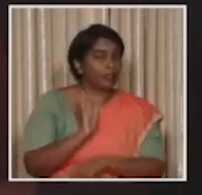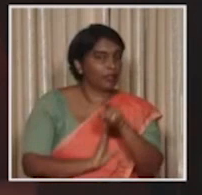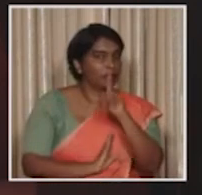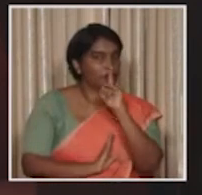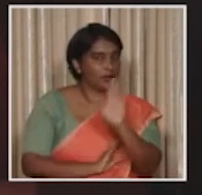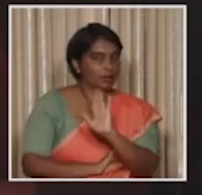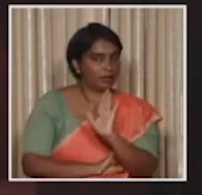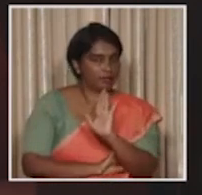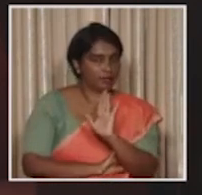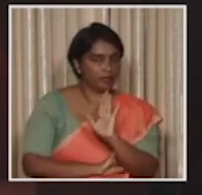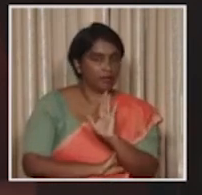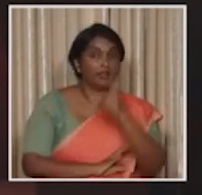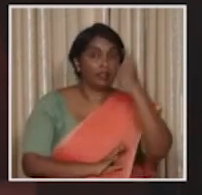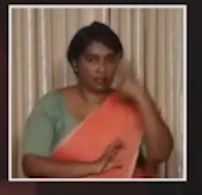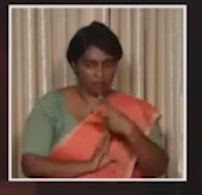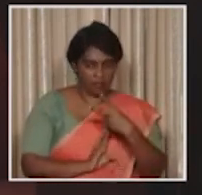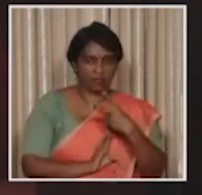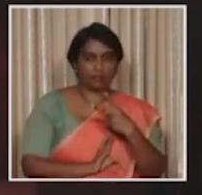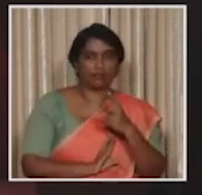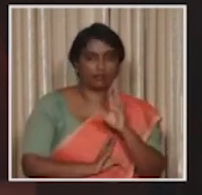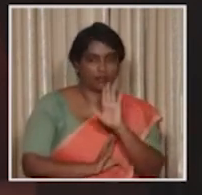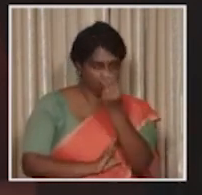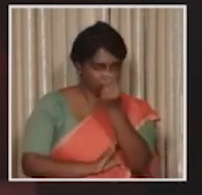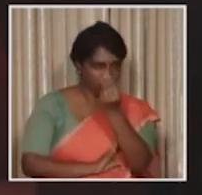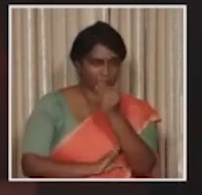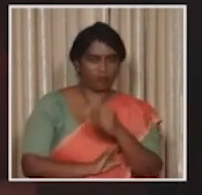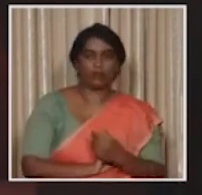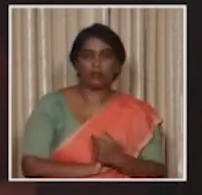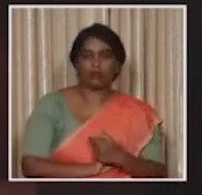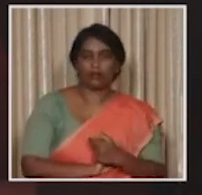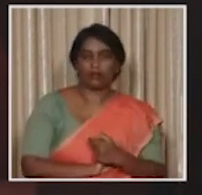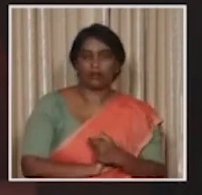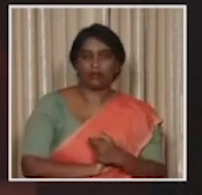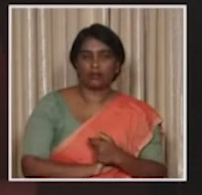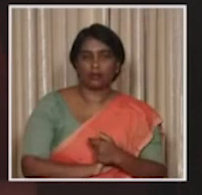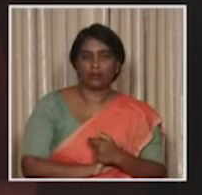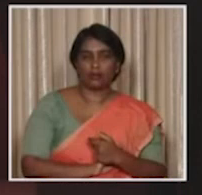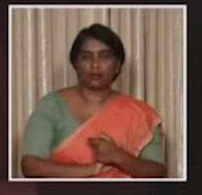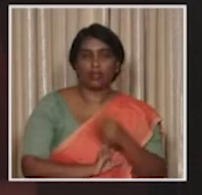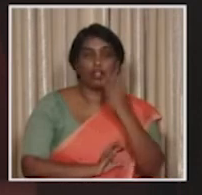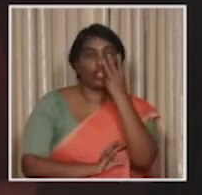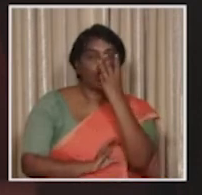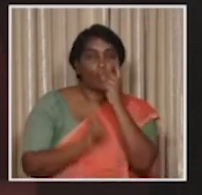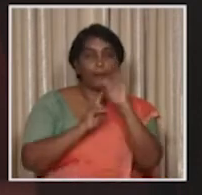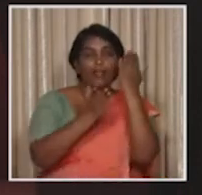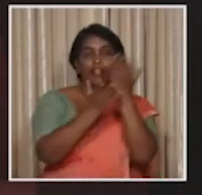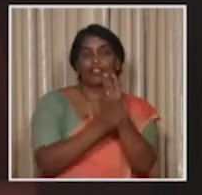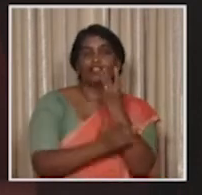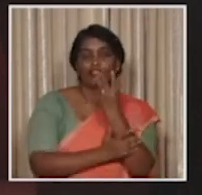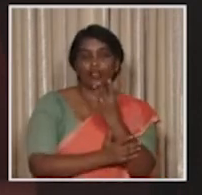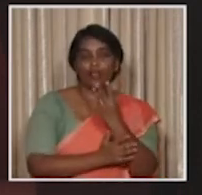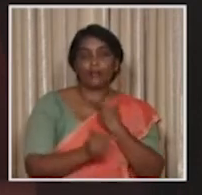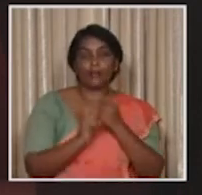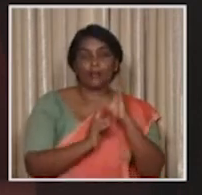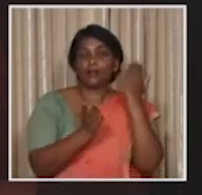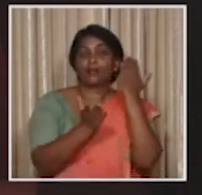එපා. දෙවෙනි කාරණාව, නෑ නෑ පොඩ්ඩක් තපරින්. උපතුමා මට කිව්වනේ මේ තුනයි හැන්සාඩ් ගත කරේ කියලා. මම හැන්සාඩ්